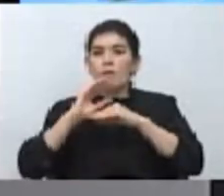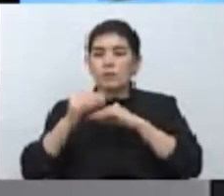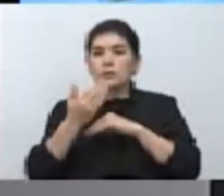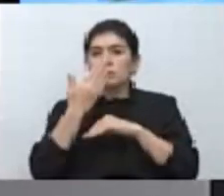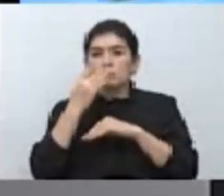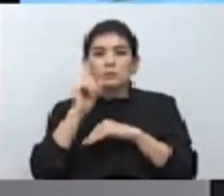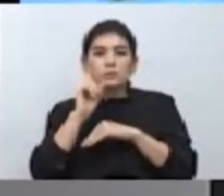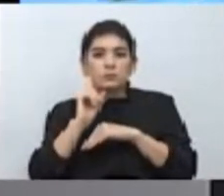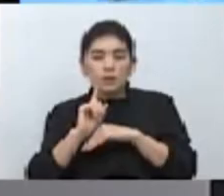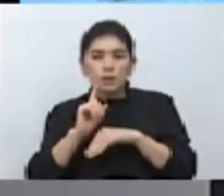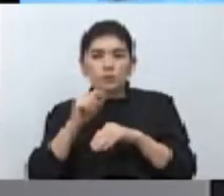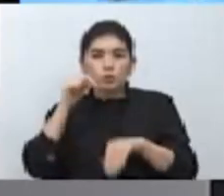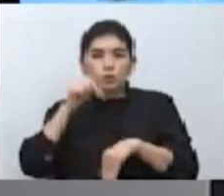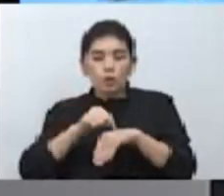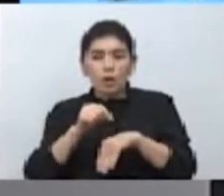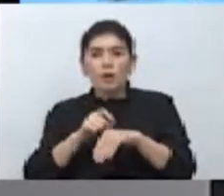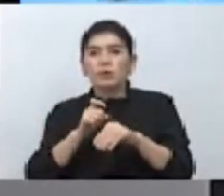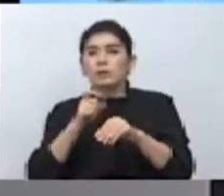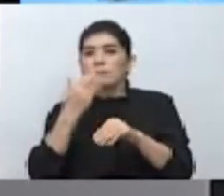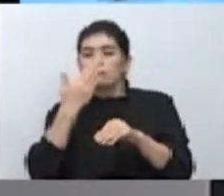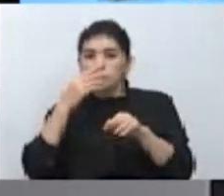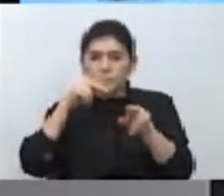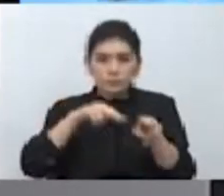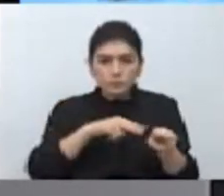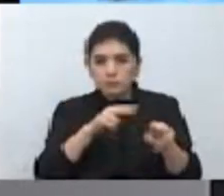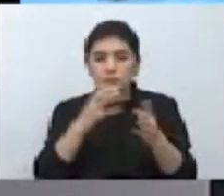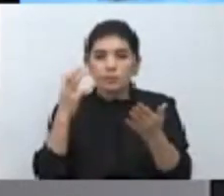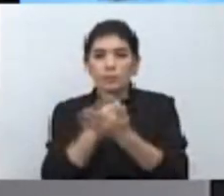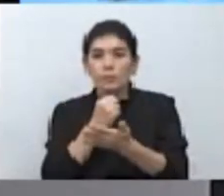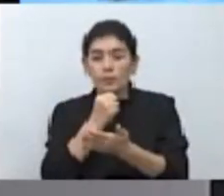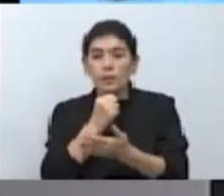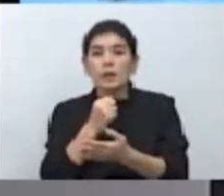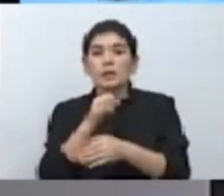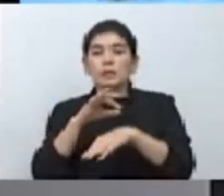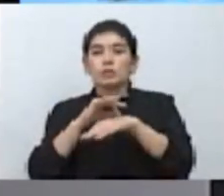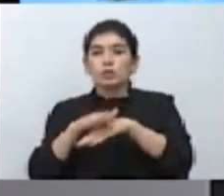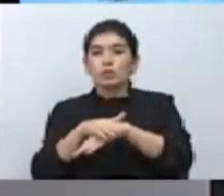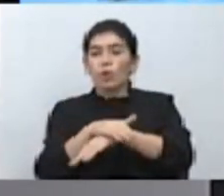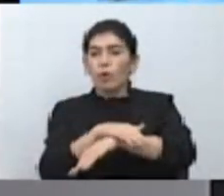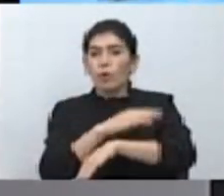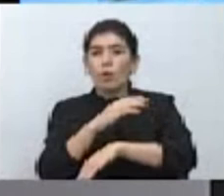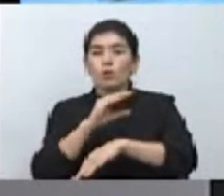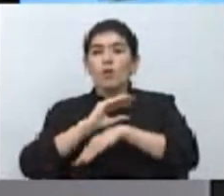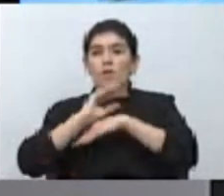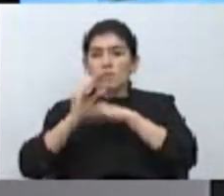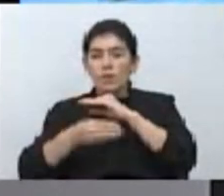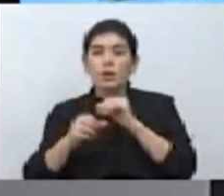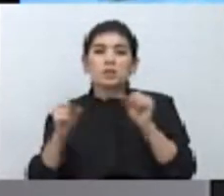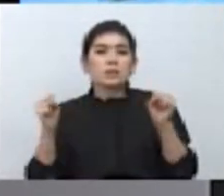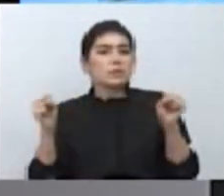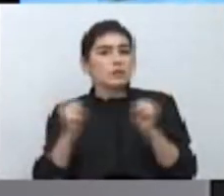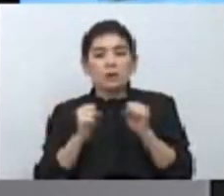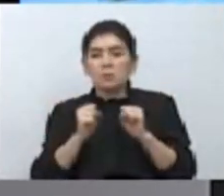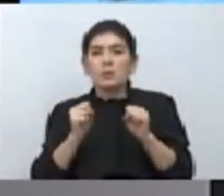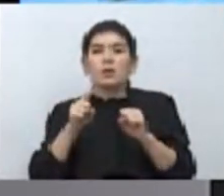sezadi va o'ljasini taqib qiladi, hididan topa oladi. Terisi qalin bo'lganligi uchun u qishda ham